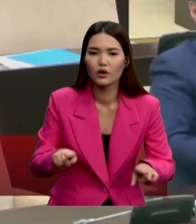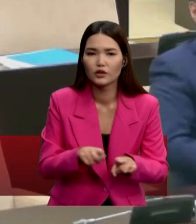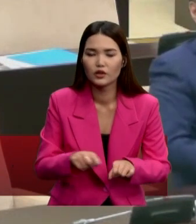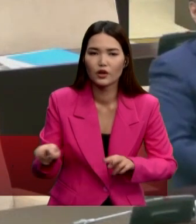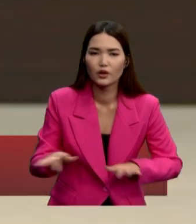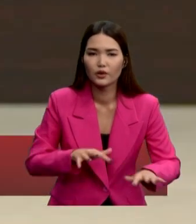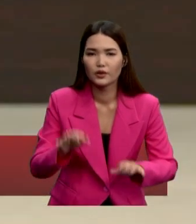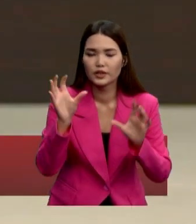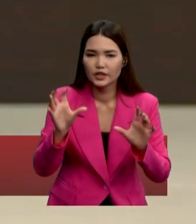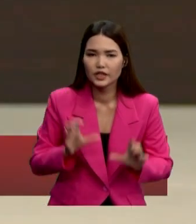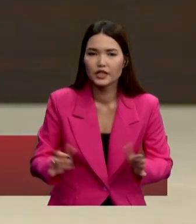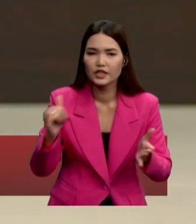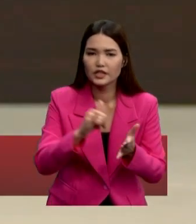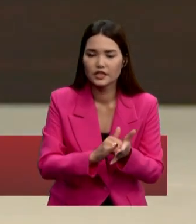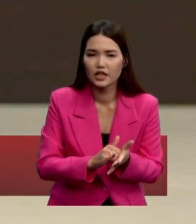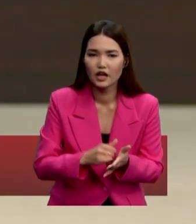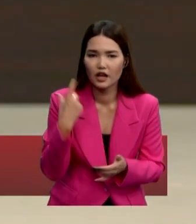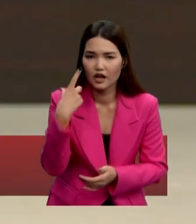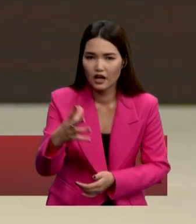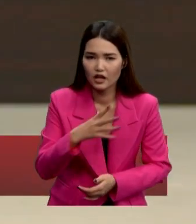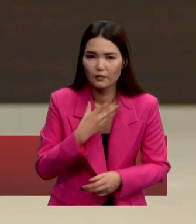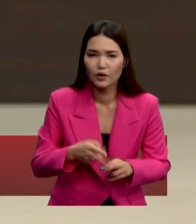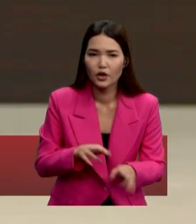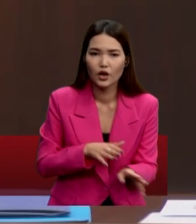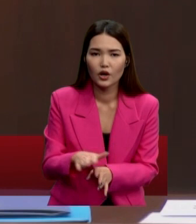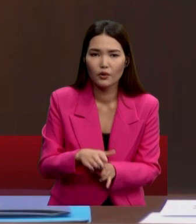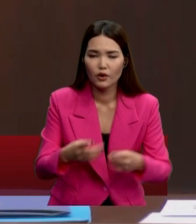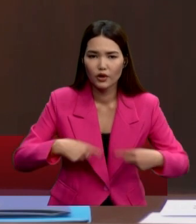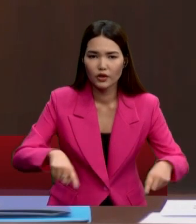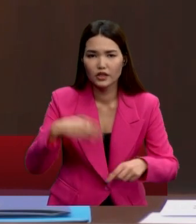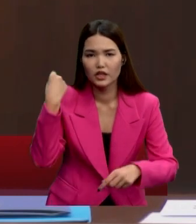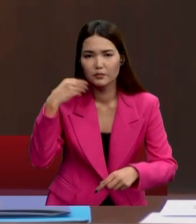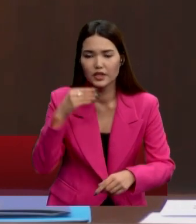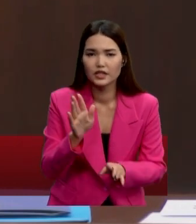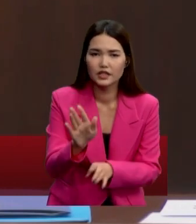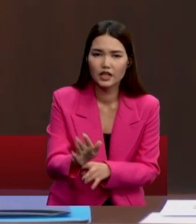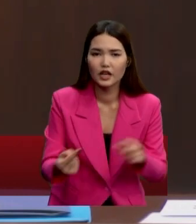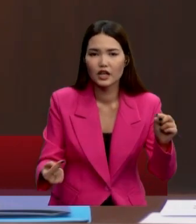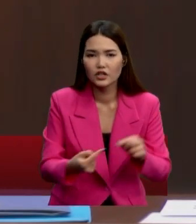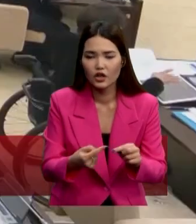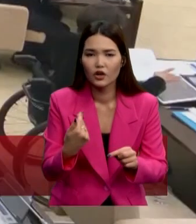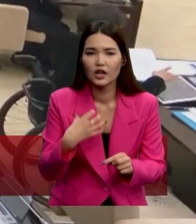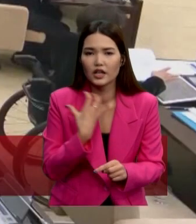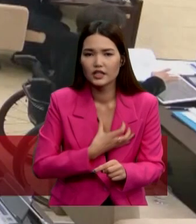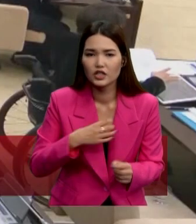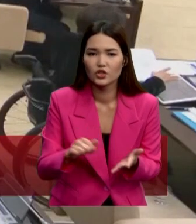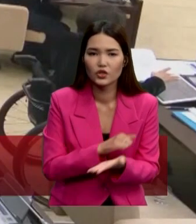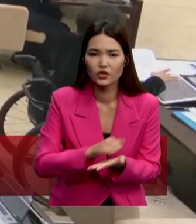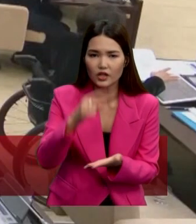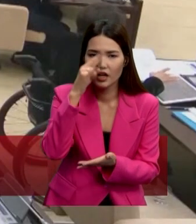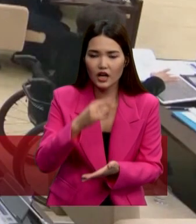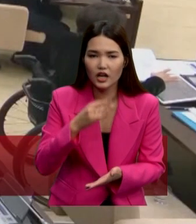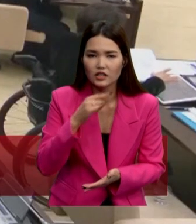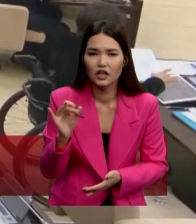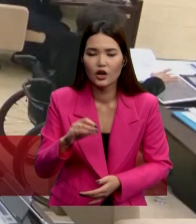мен толықтырулар енгізу туралы заң қабылданды. Оған мұрындық болған президенттің іс басқармасы еді. Құжаттың негізгі мақсаты қазақтың тазы